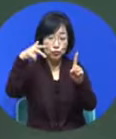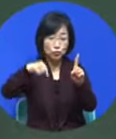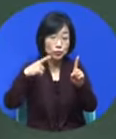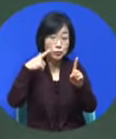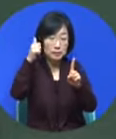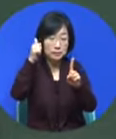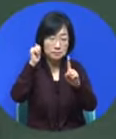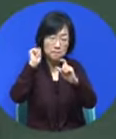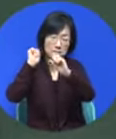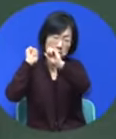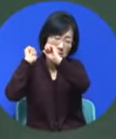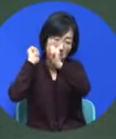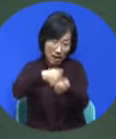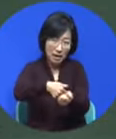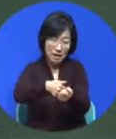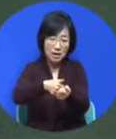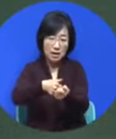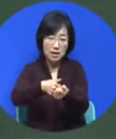응답을